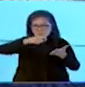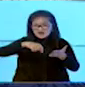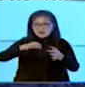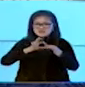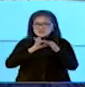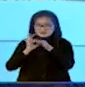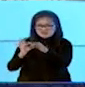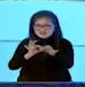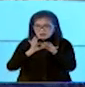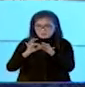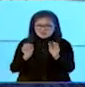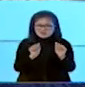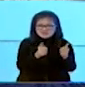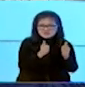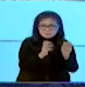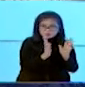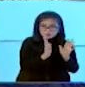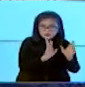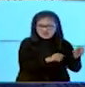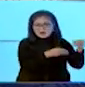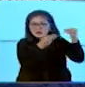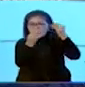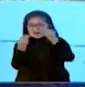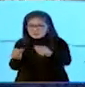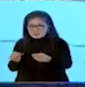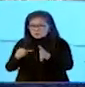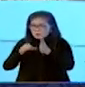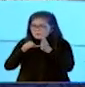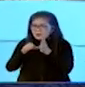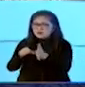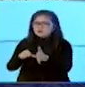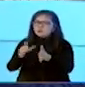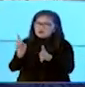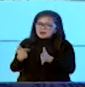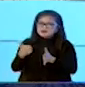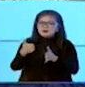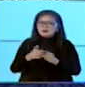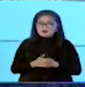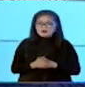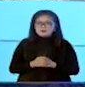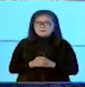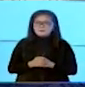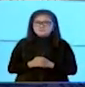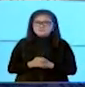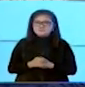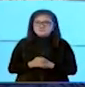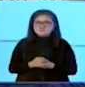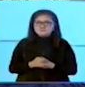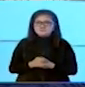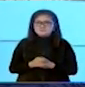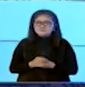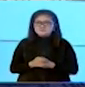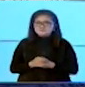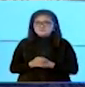dia siapkan dan menyerahkan bantuan yang masih bertulis di dalam gabus hidup dan di dalam